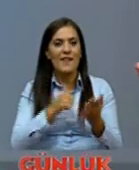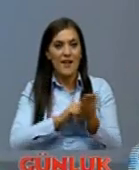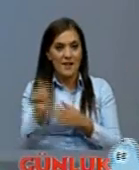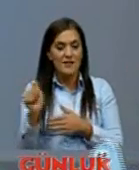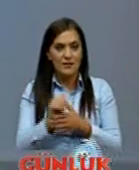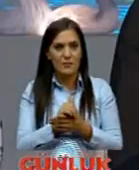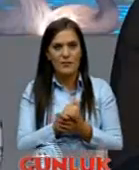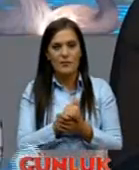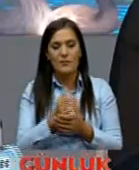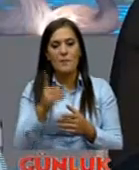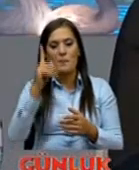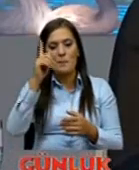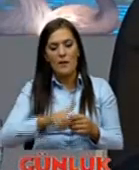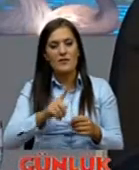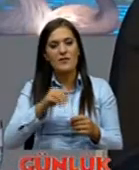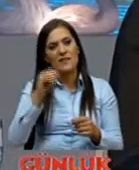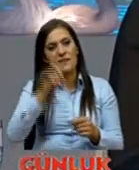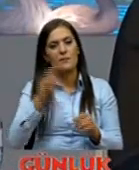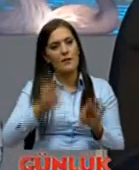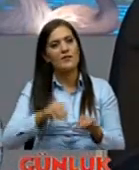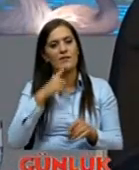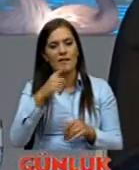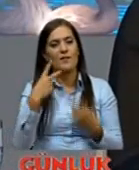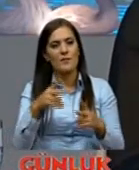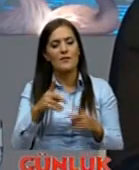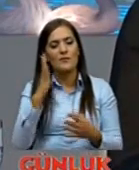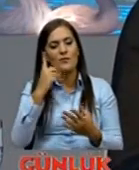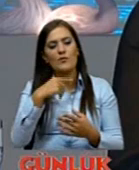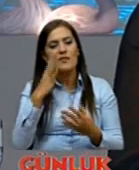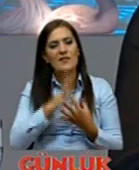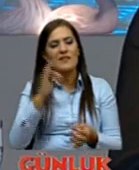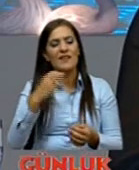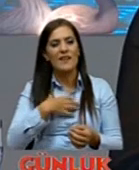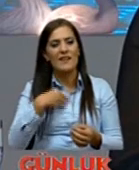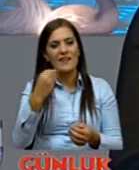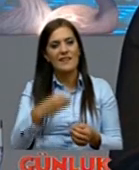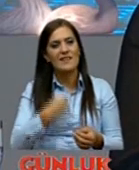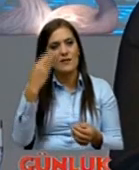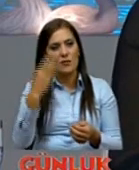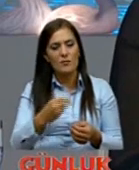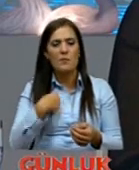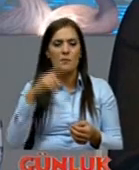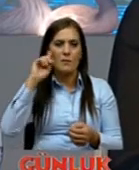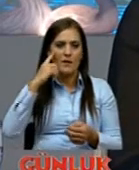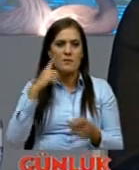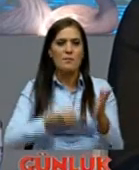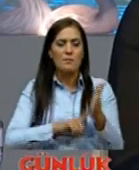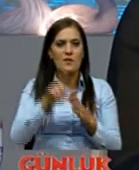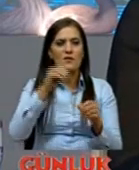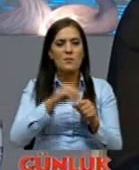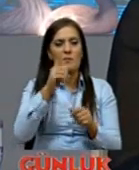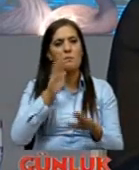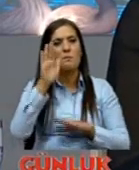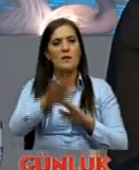şey midir? Başlangıçtır diyebiliriz. Çok güzel. Çünkü insanın kendini iyi hissediyor olması bence başarının